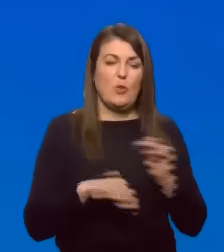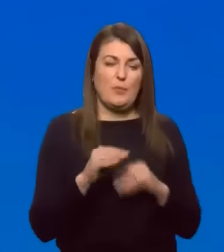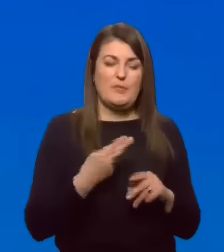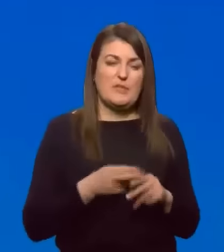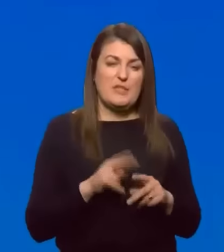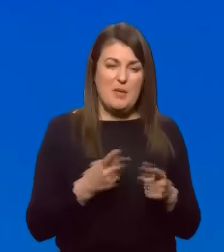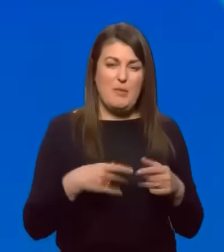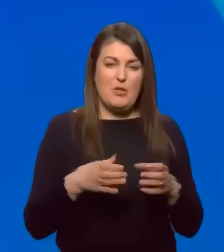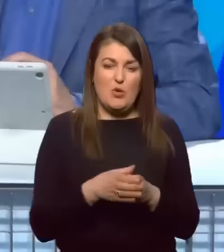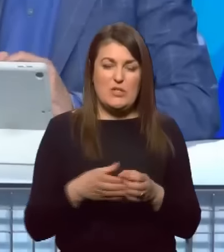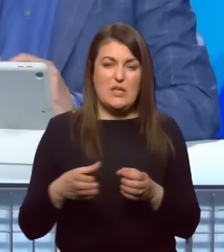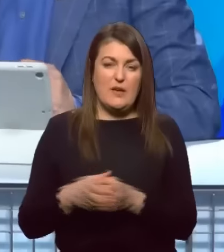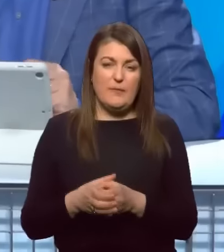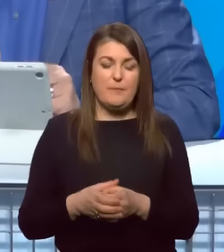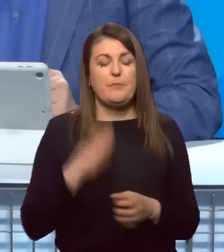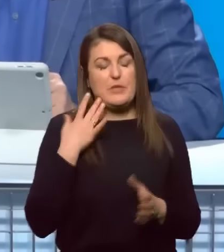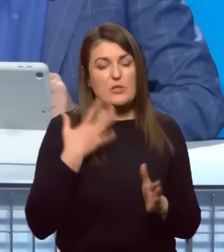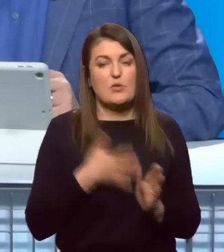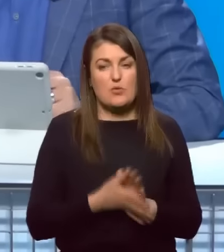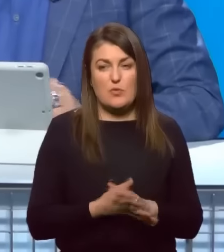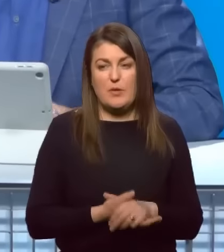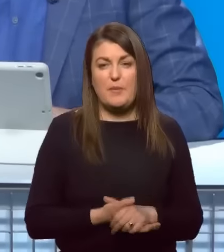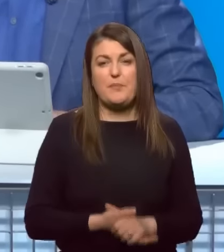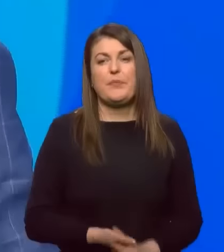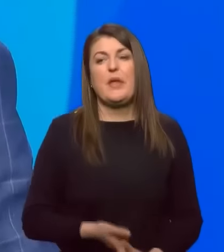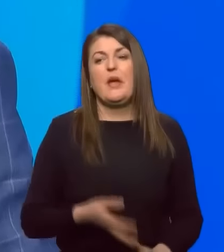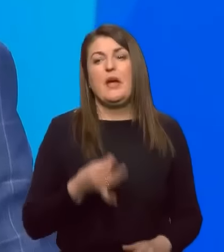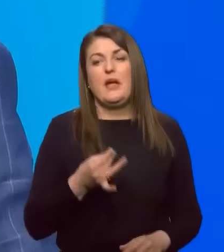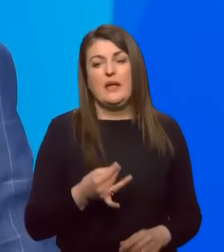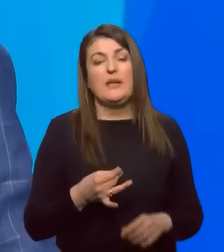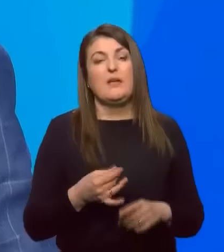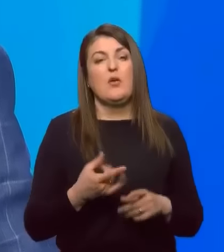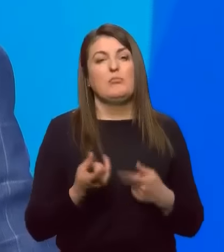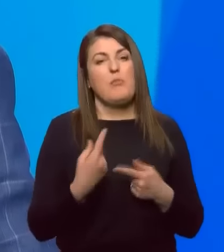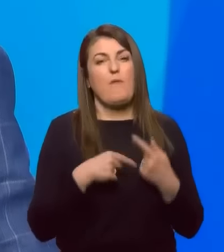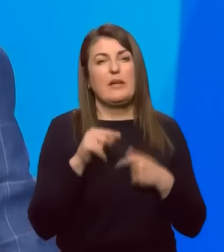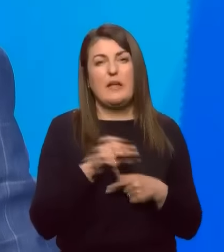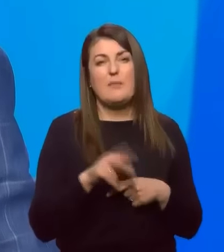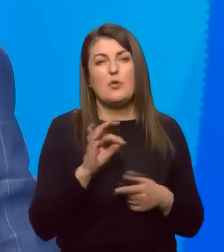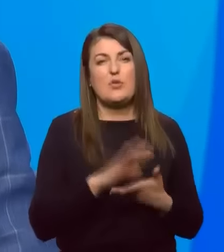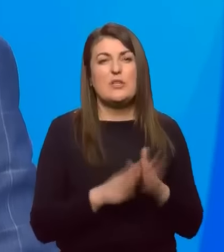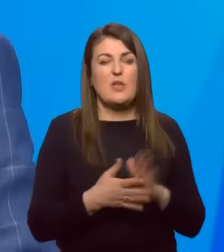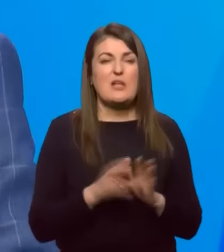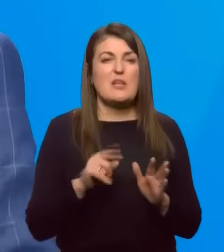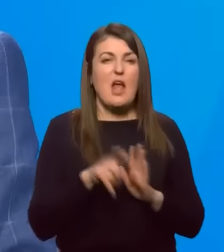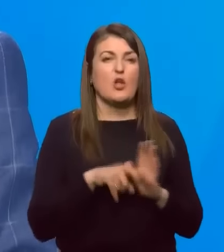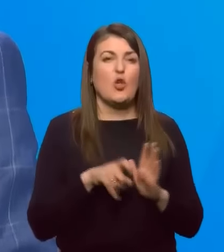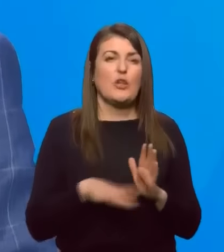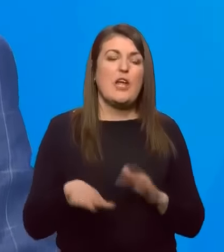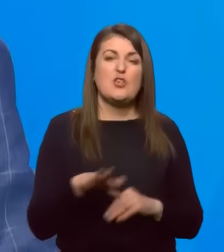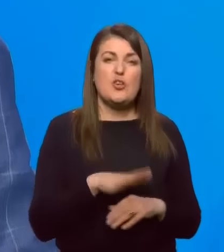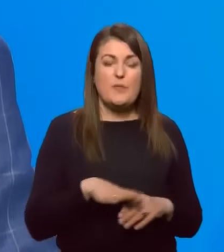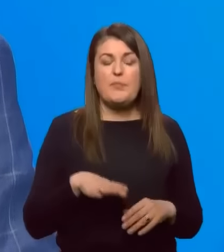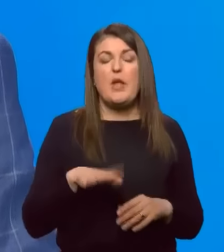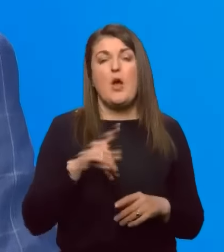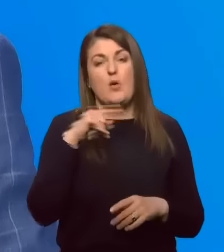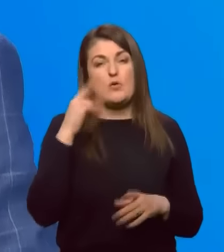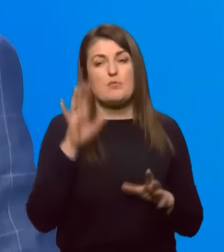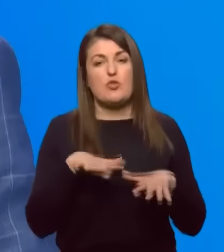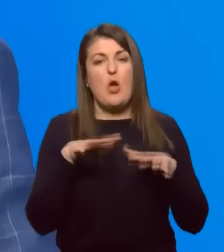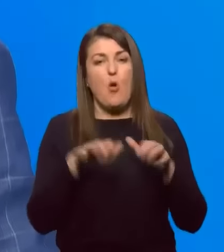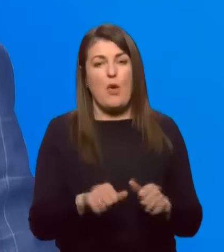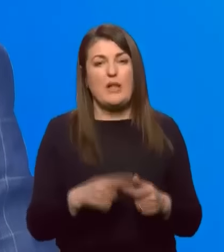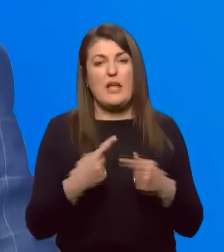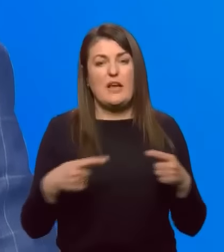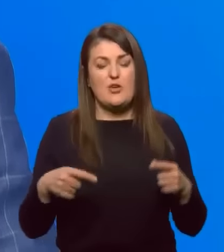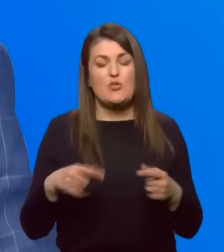саме цих підрозділів. Зрозуміло. І, власне, повертаємося до ситуації на Донеччині. Росія може окупувати решту